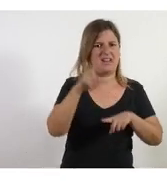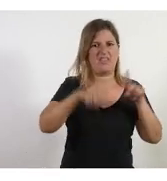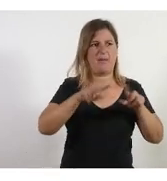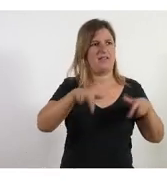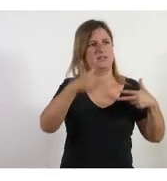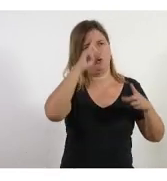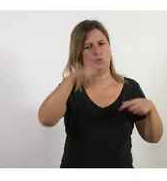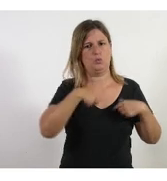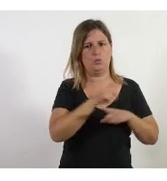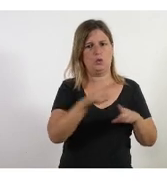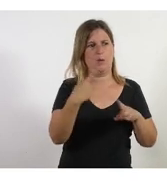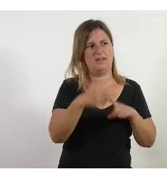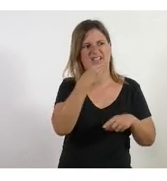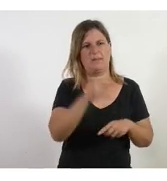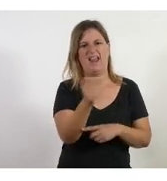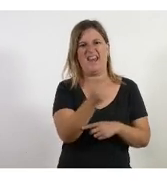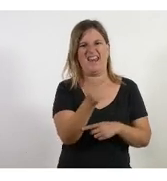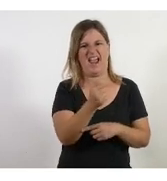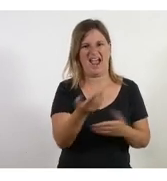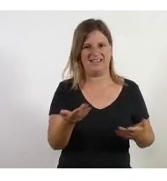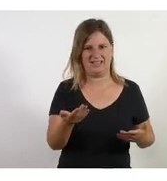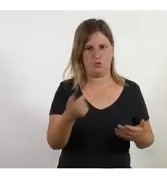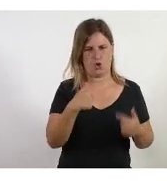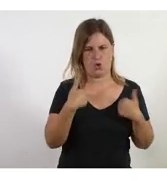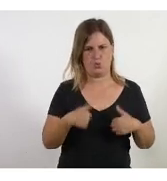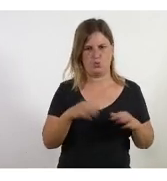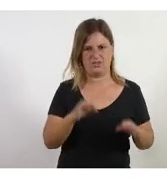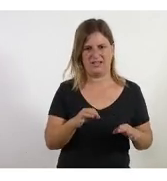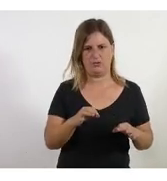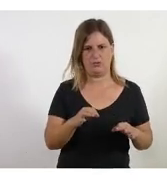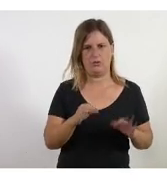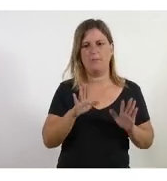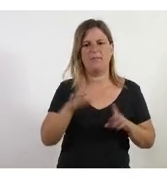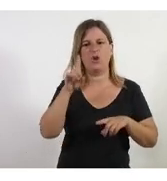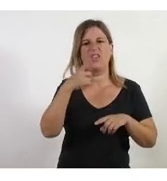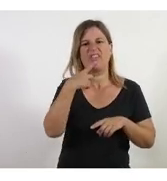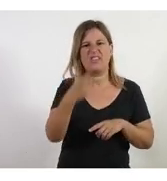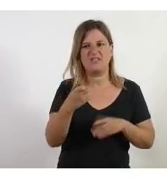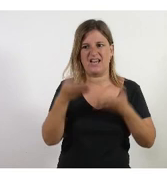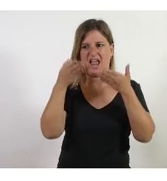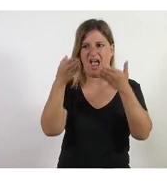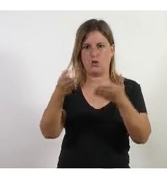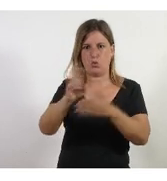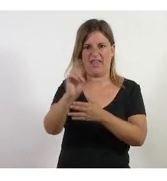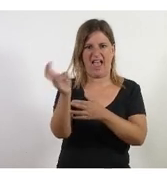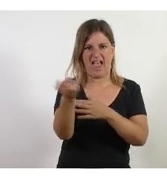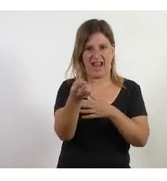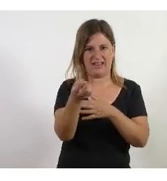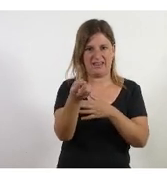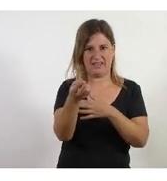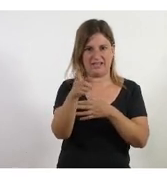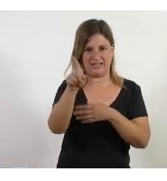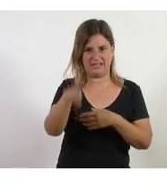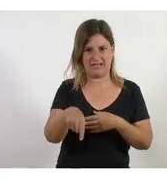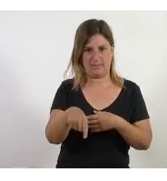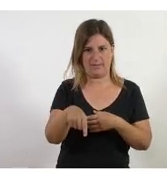no està ben vist, no té valor, així ho sento. Però és complicat a vegades ajudar els altres a viure-ho així i com es pot